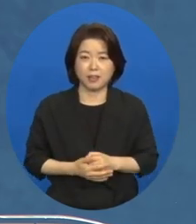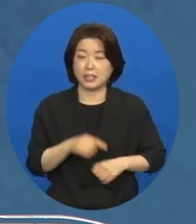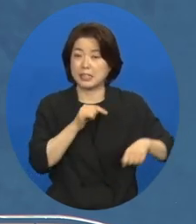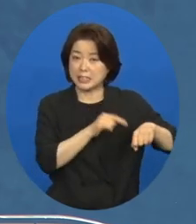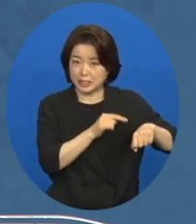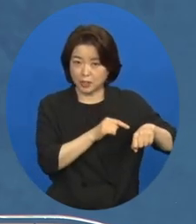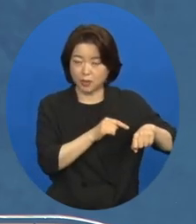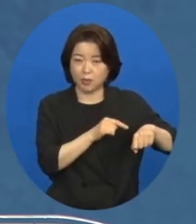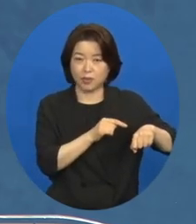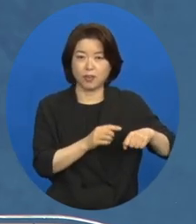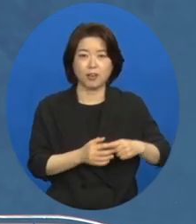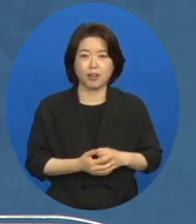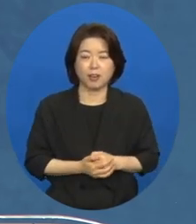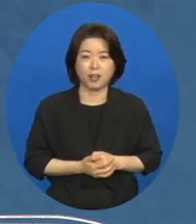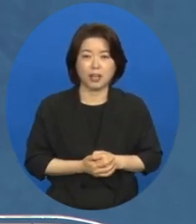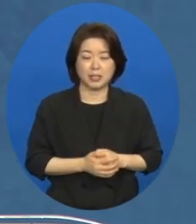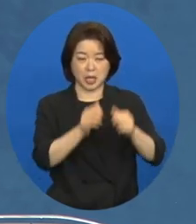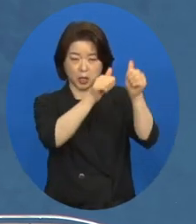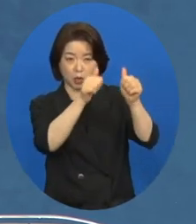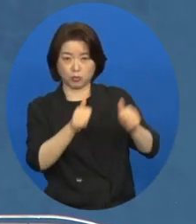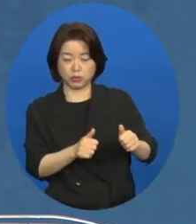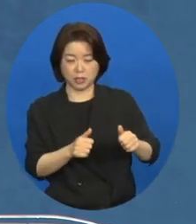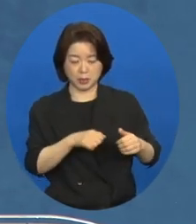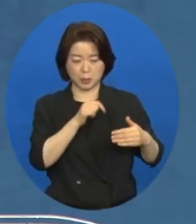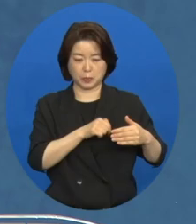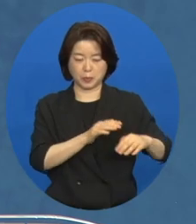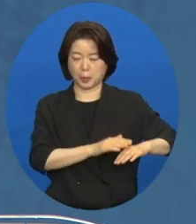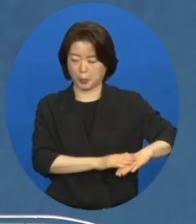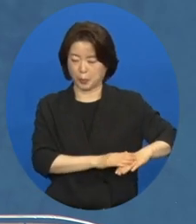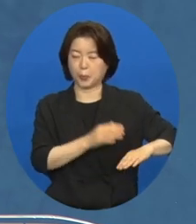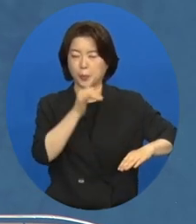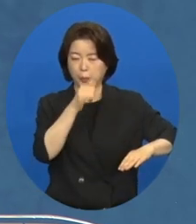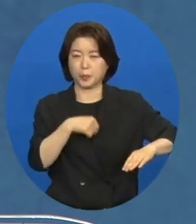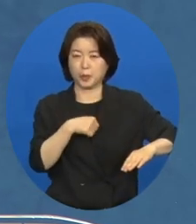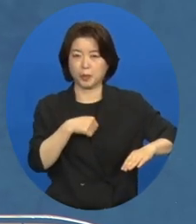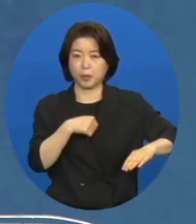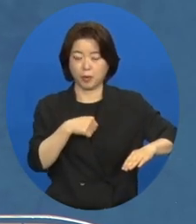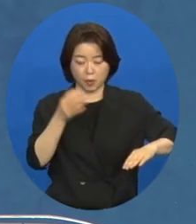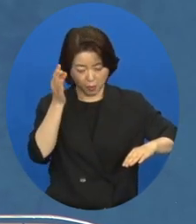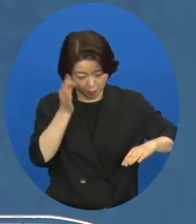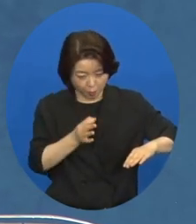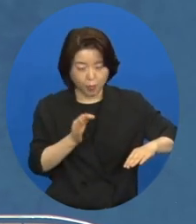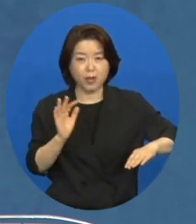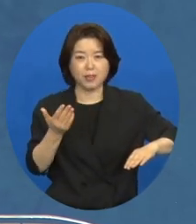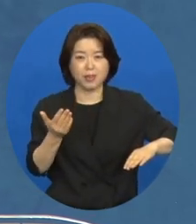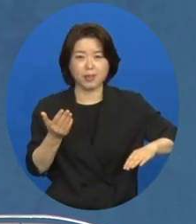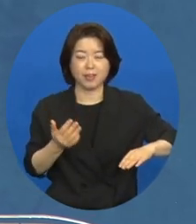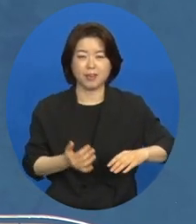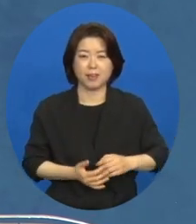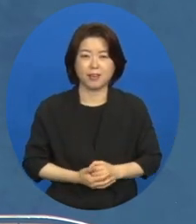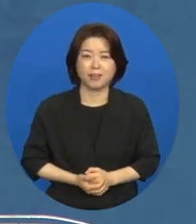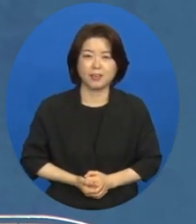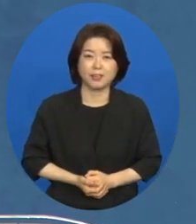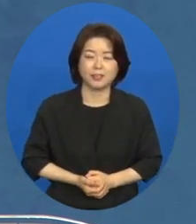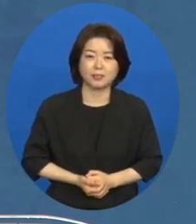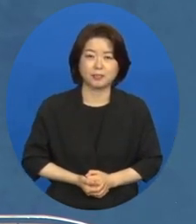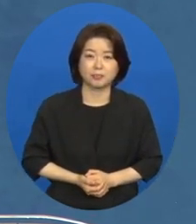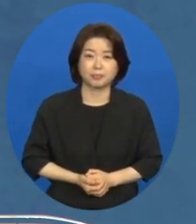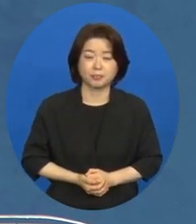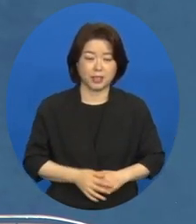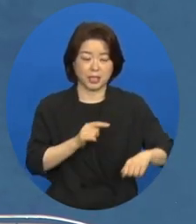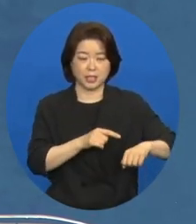그것이 마치 우상처럼 제 안에 자리 잡고 있었던 것을 보게 하시더라고요. 그걸